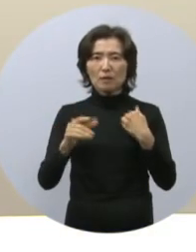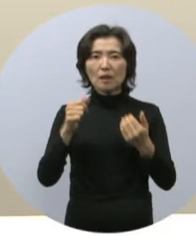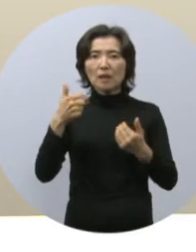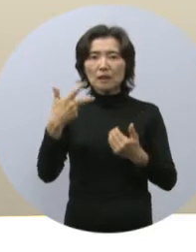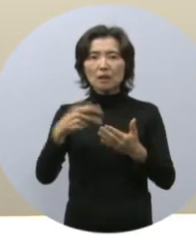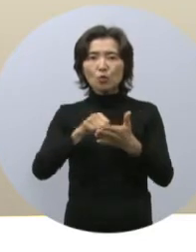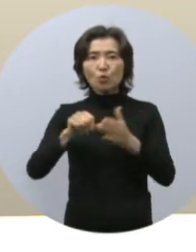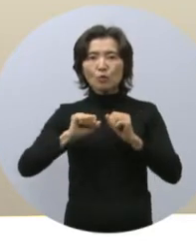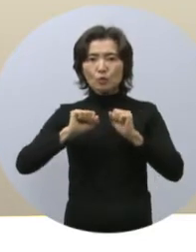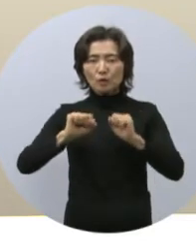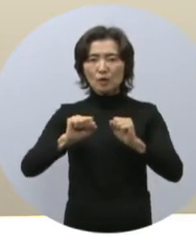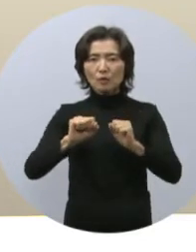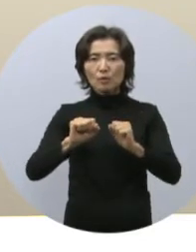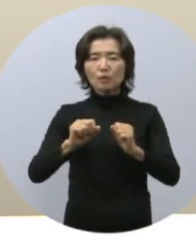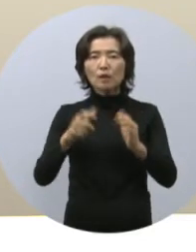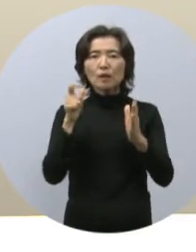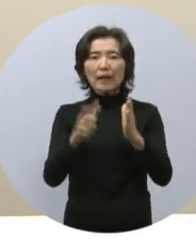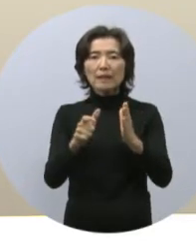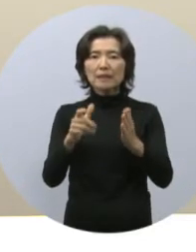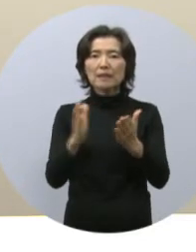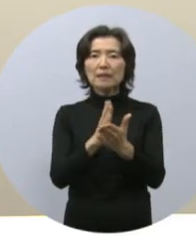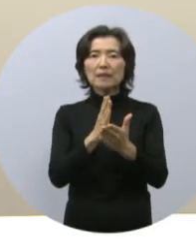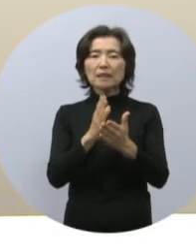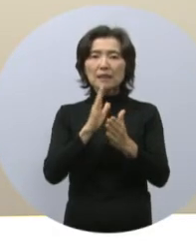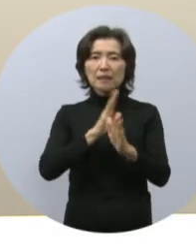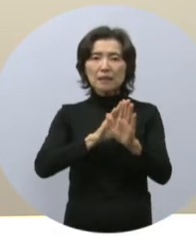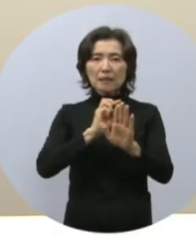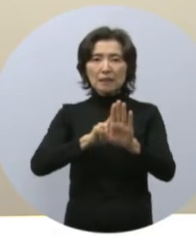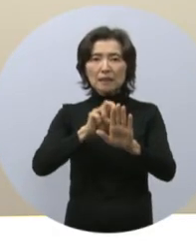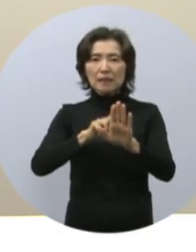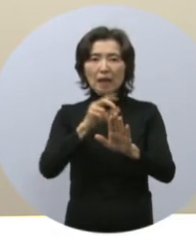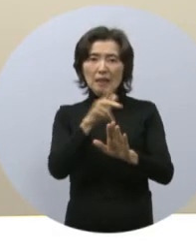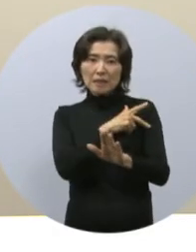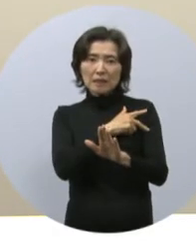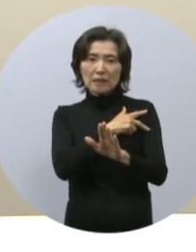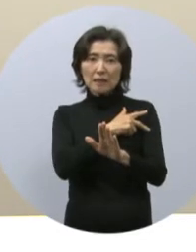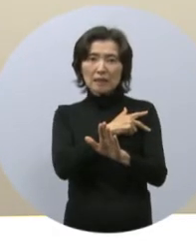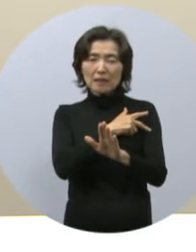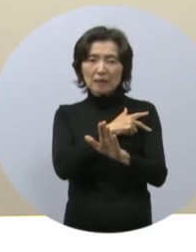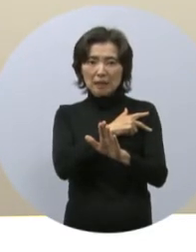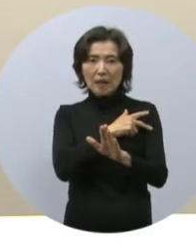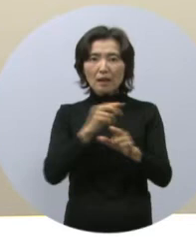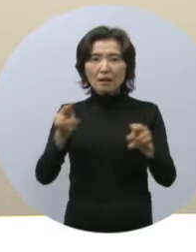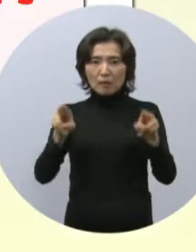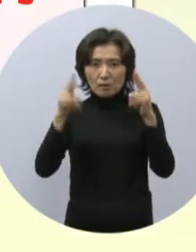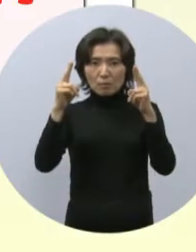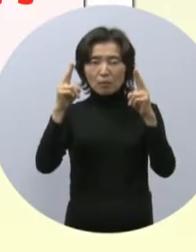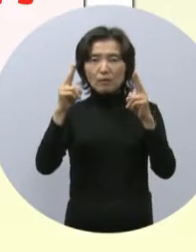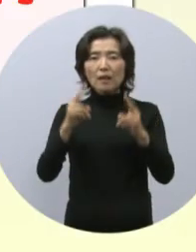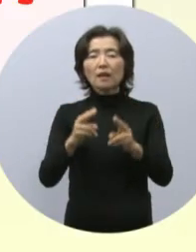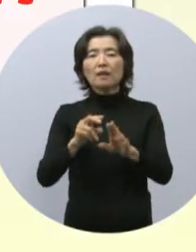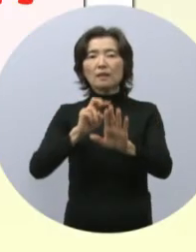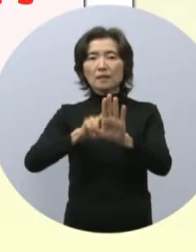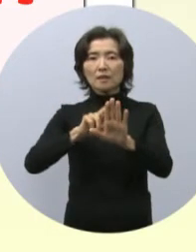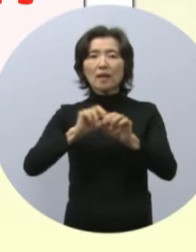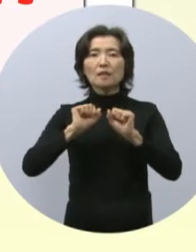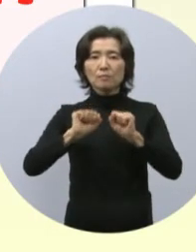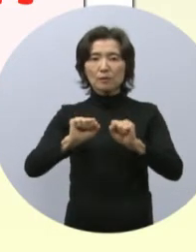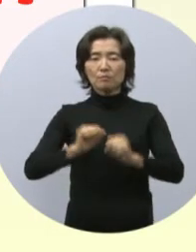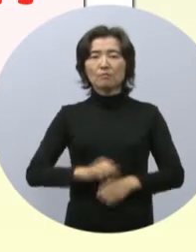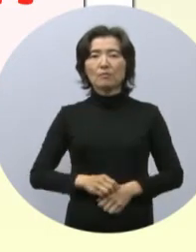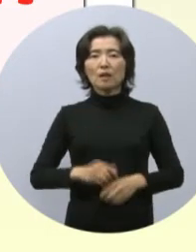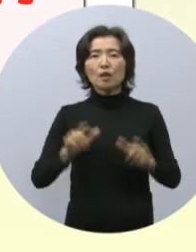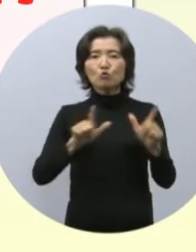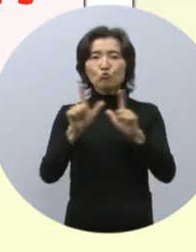登録している耐震診断士が専門家の目でご自宅を診断します。 お住まいの住